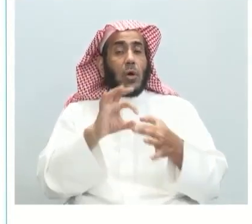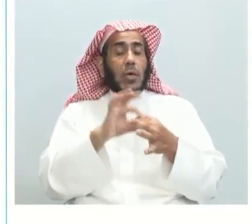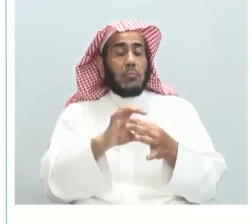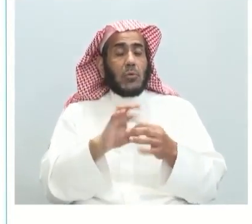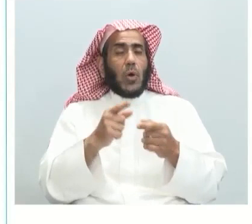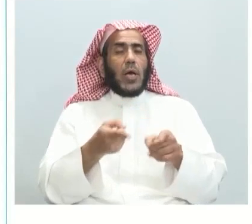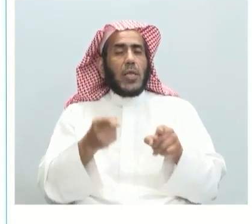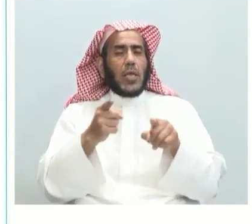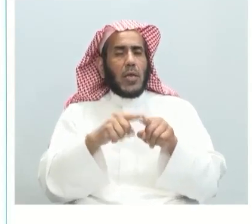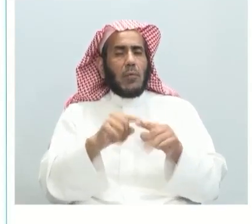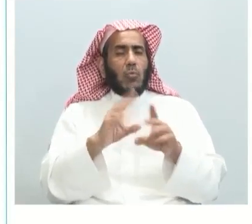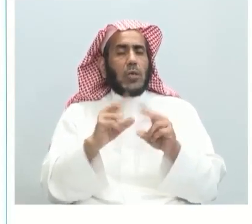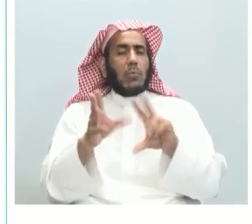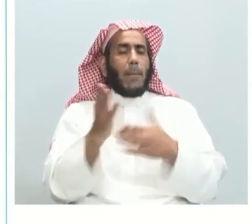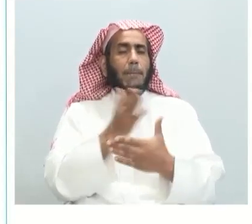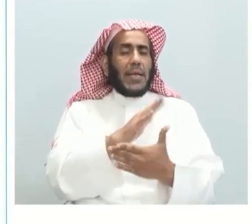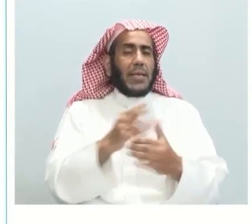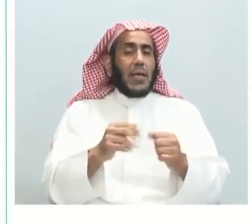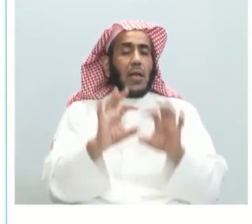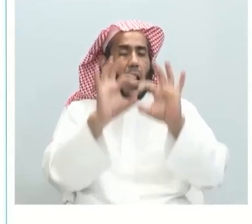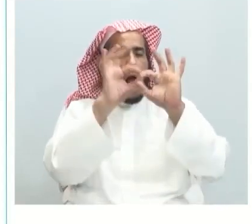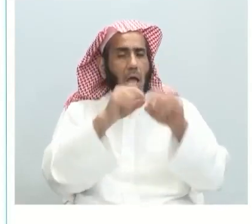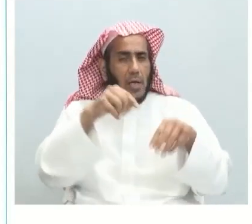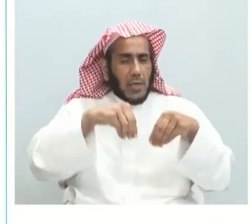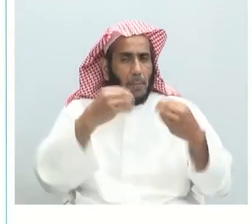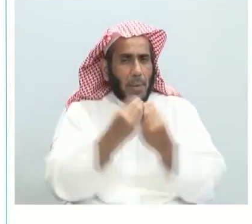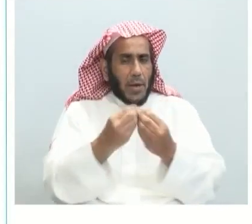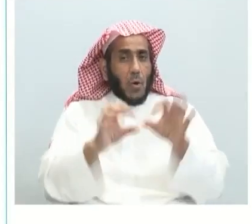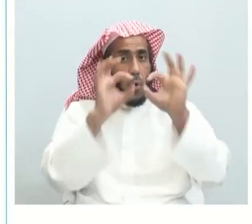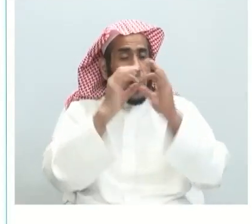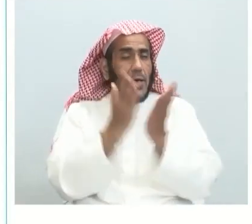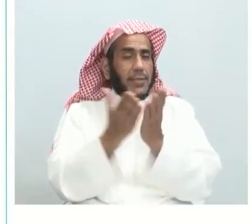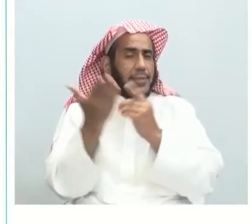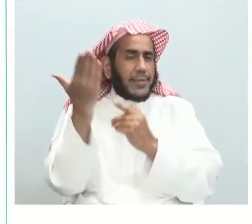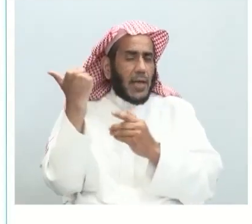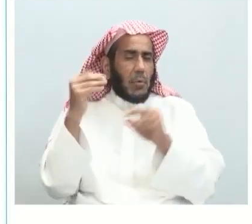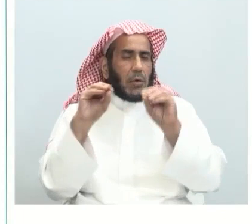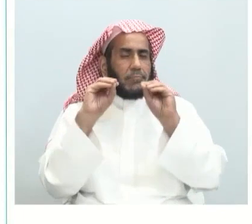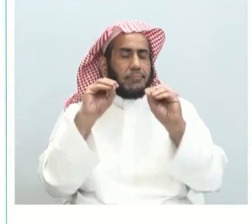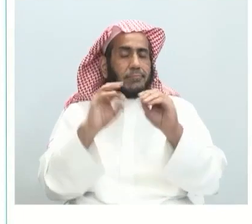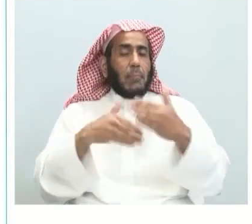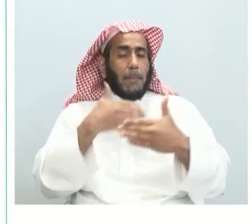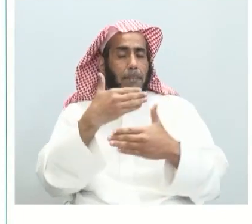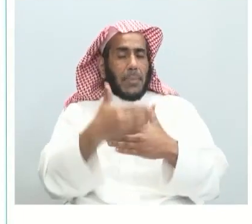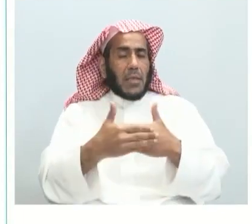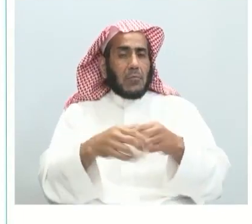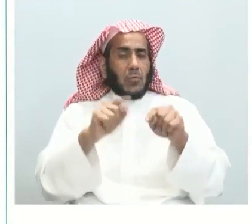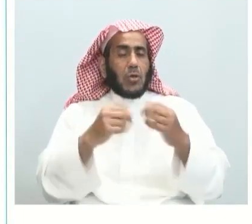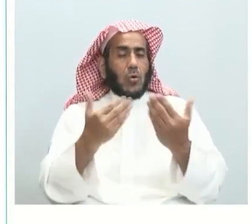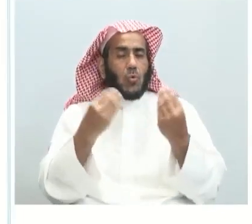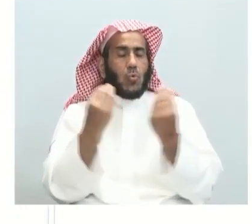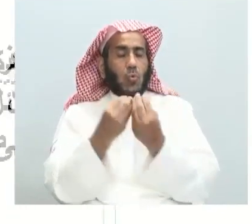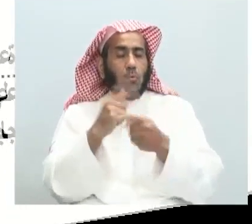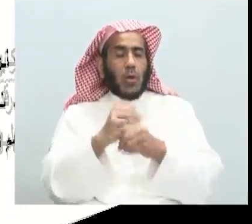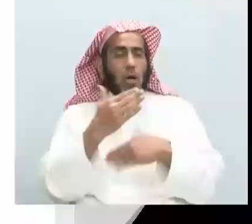وهذه المناسبه بين الايات التي معنا والايات السابقه التي درستم بعد هذا كونوا معي